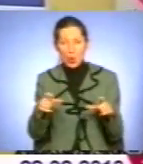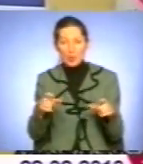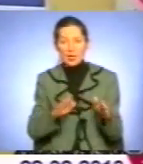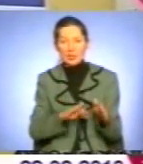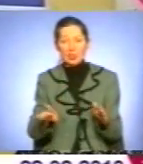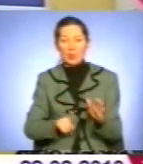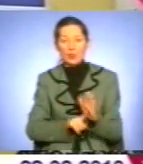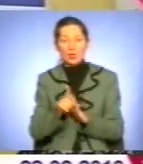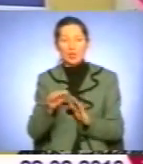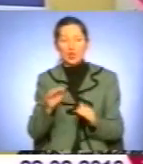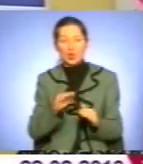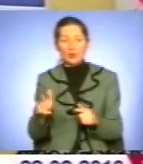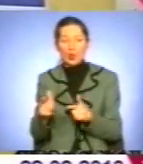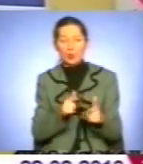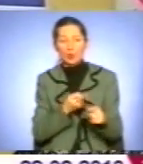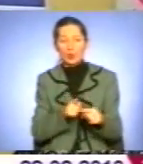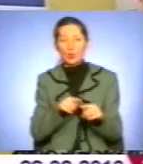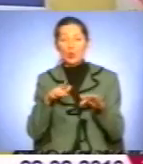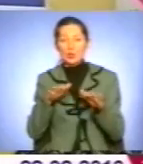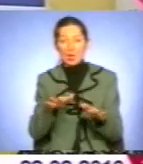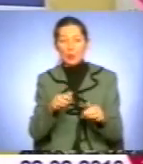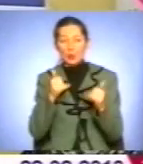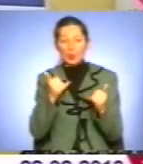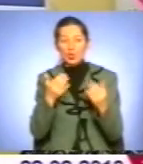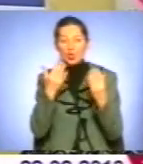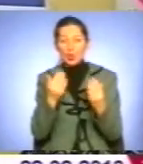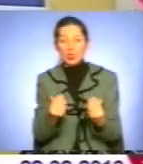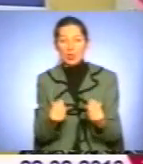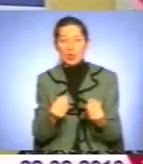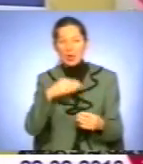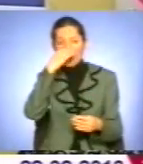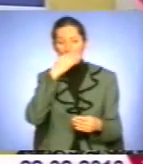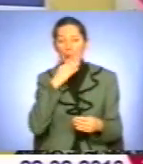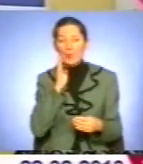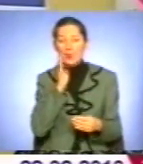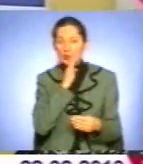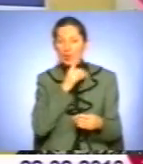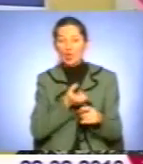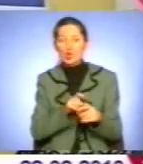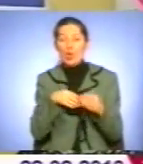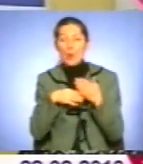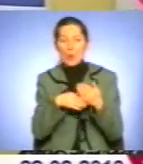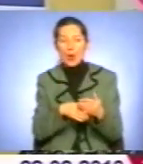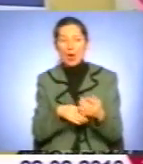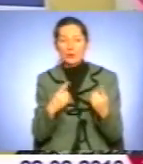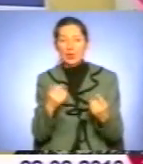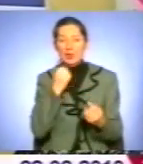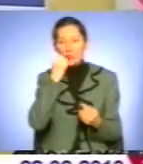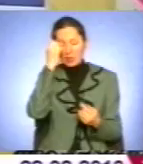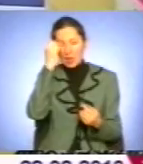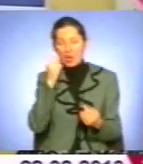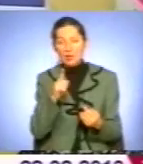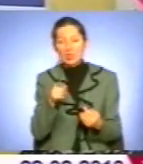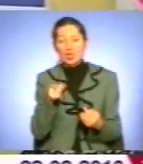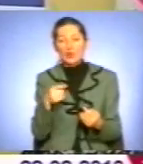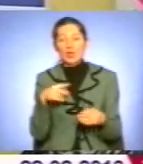ще жовтня готуються до цього заходу, до сьогоднішнього дня. Батьки, відповідно, нам дуже допомагають. Велика їм дяка і шана за те, адже